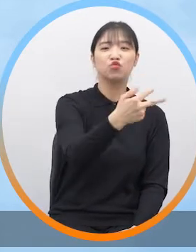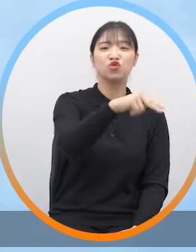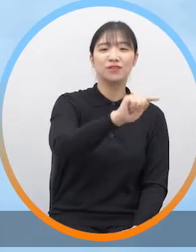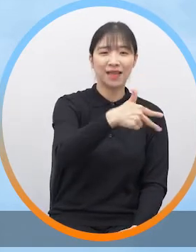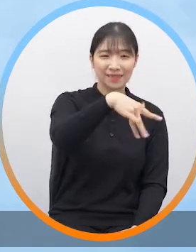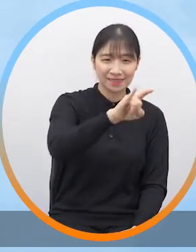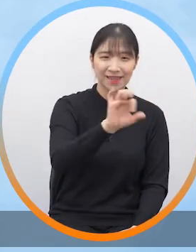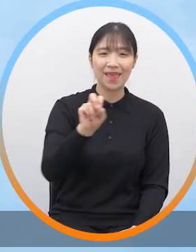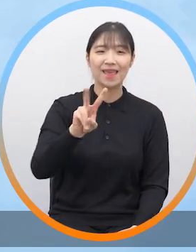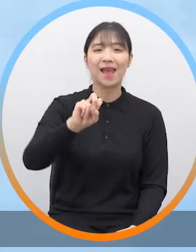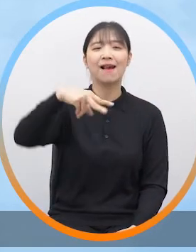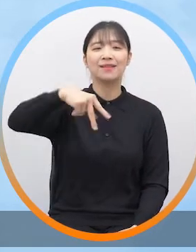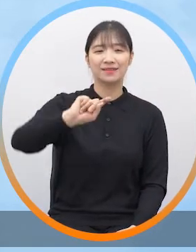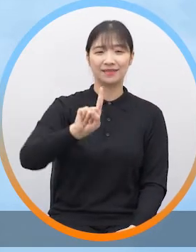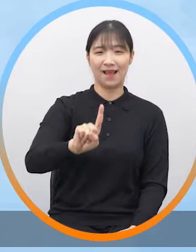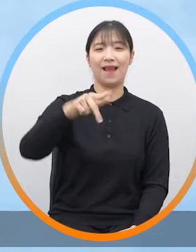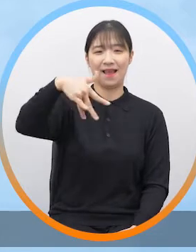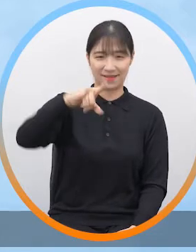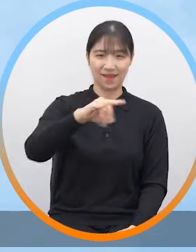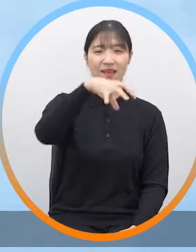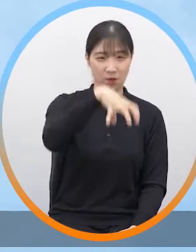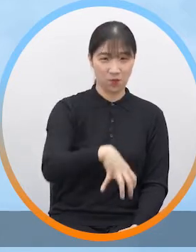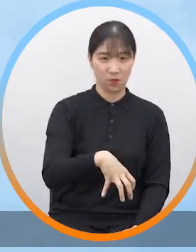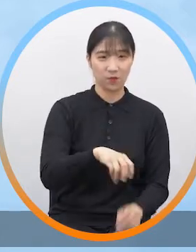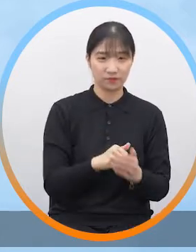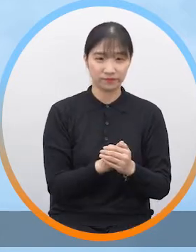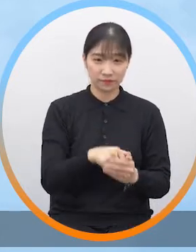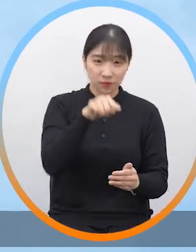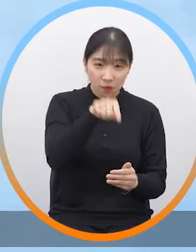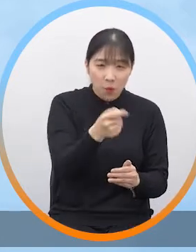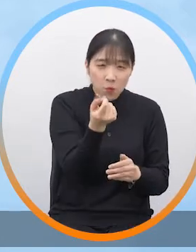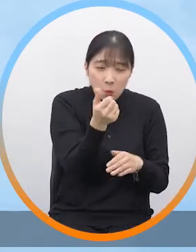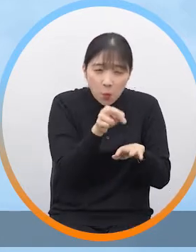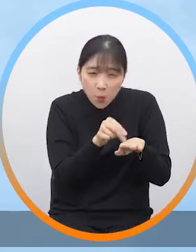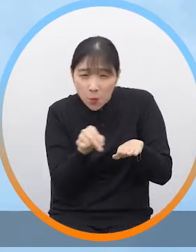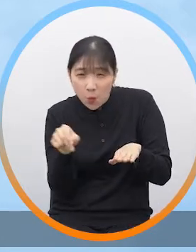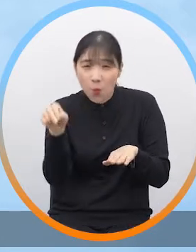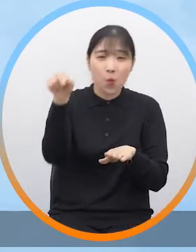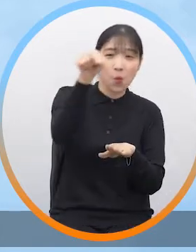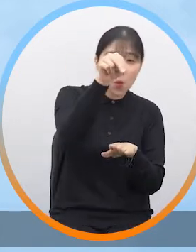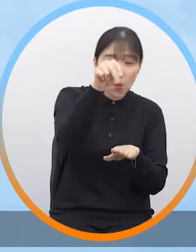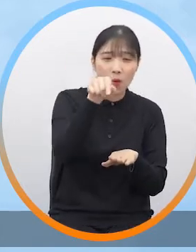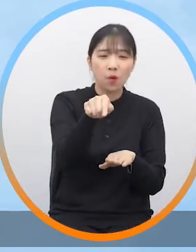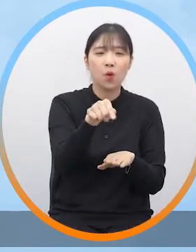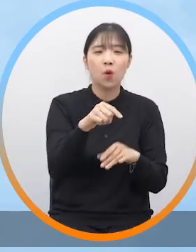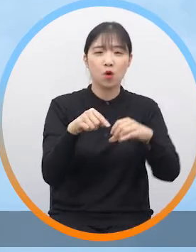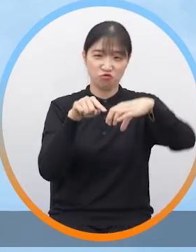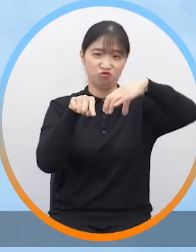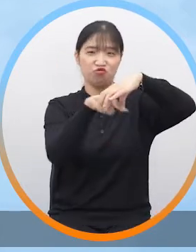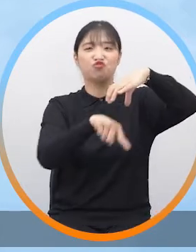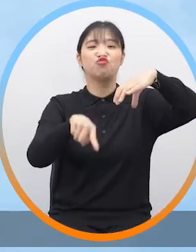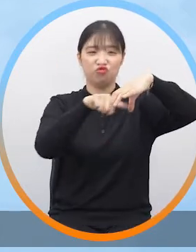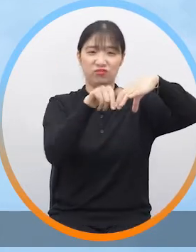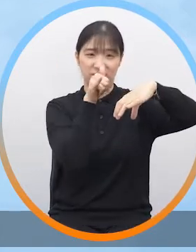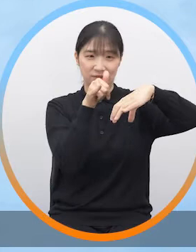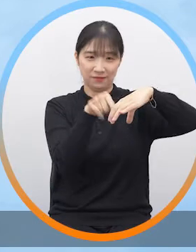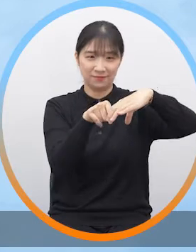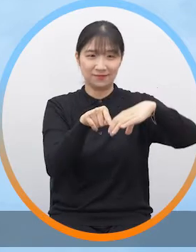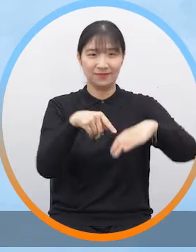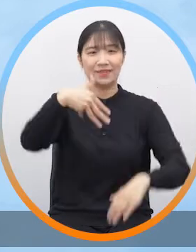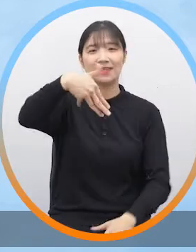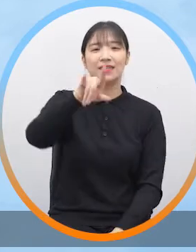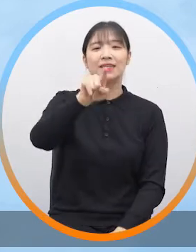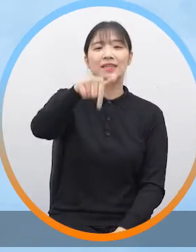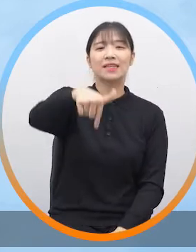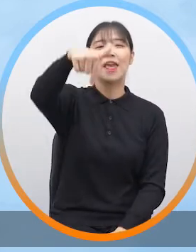있는데, 그건 현재 지금 복원이 되어 있습니다. 거기서 조금만 더 올라가면은 조그마한 동굴이 하나 있습니다. 채굴이라고 하는